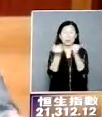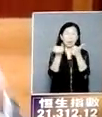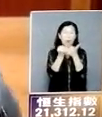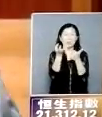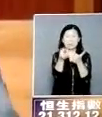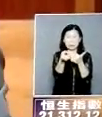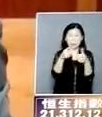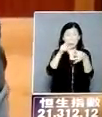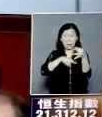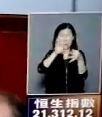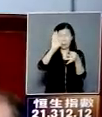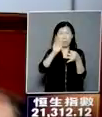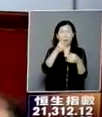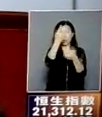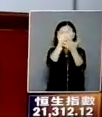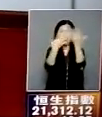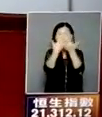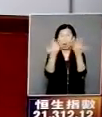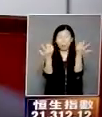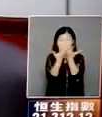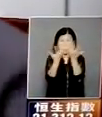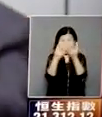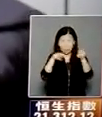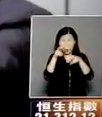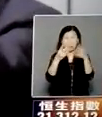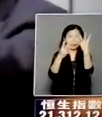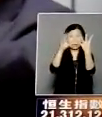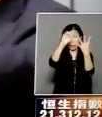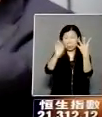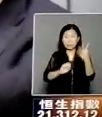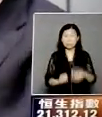国威议员，你上网查一查这个数字，4%。